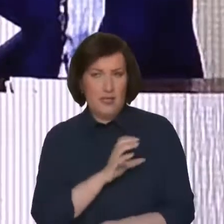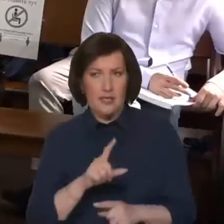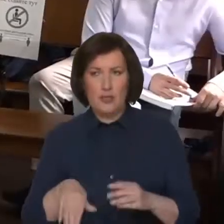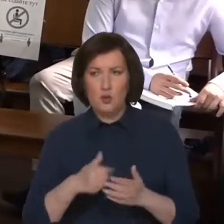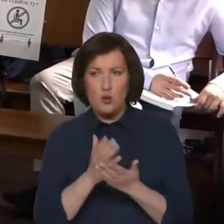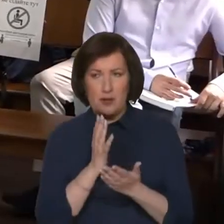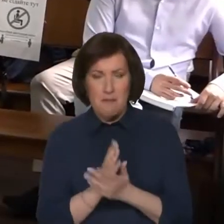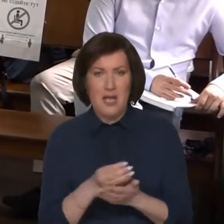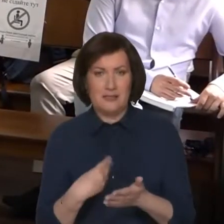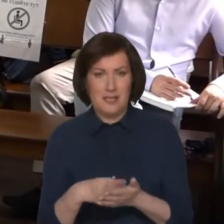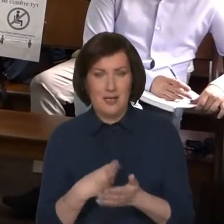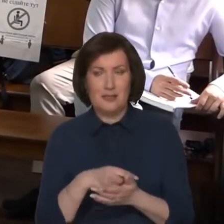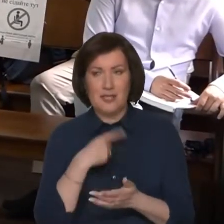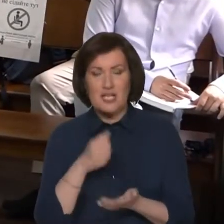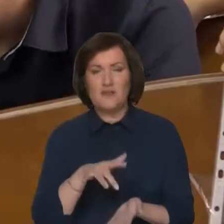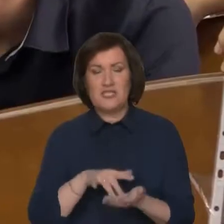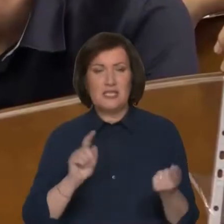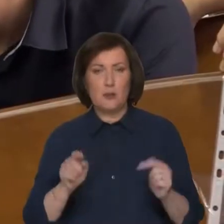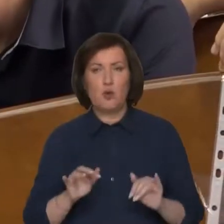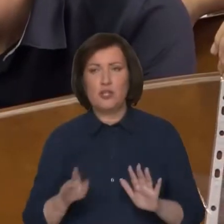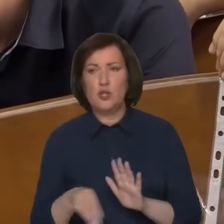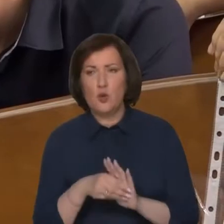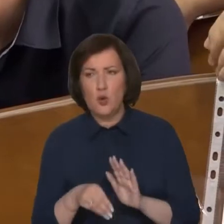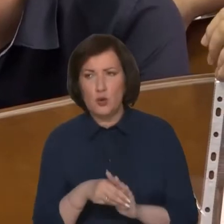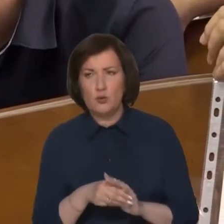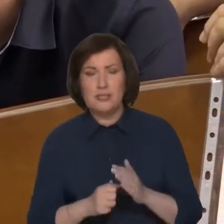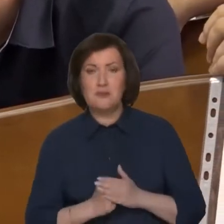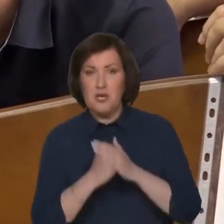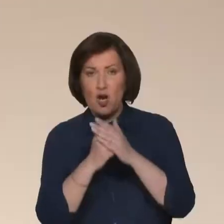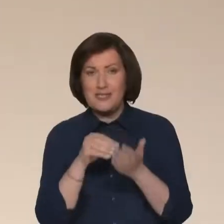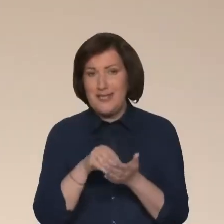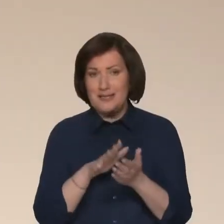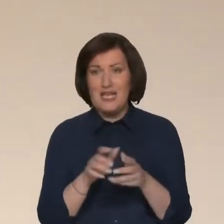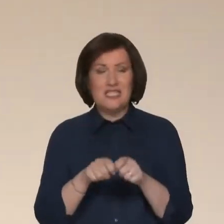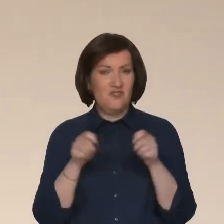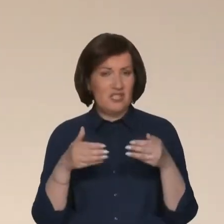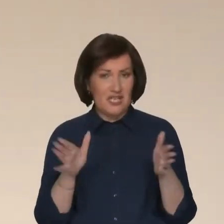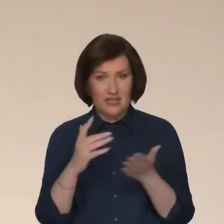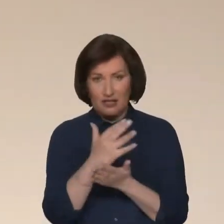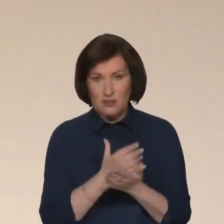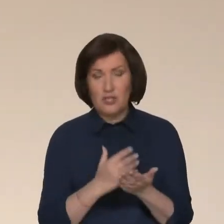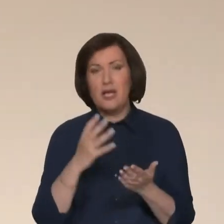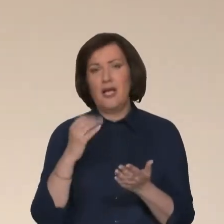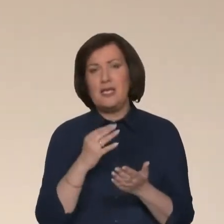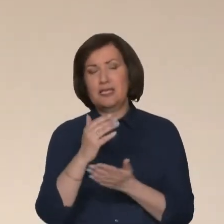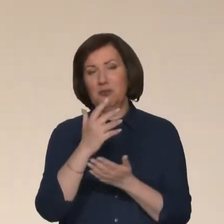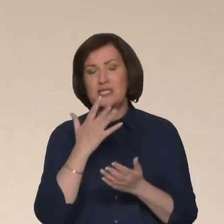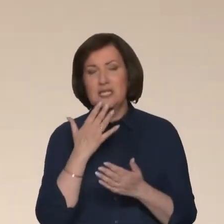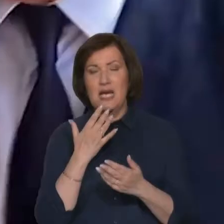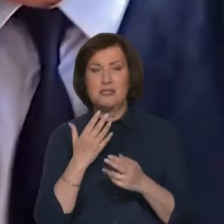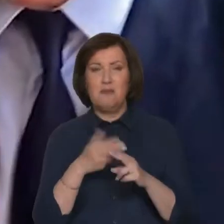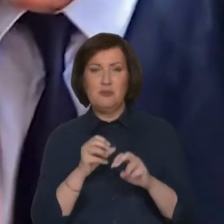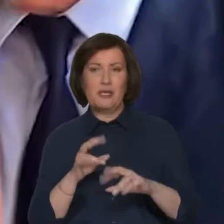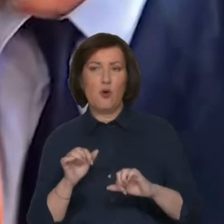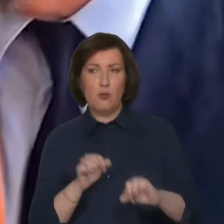досі має тут статки, кажуть в Центрі протидії корупції. Спираються на дані з відкритих джерел та списки Ради нацбезпеки та оборони. В